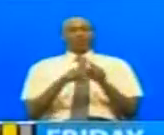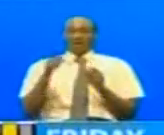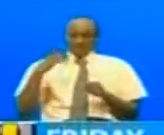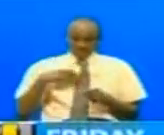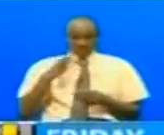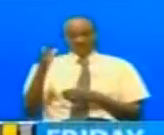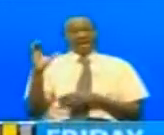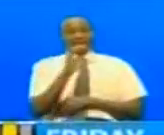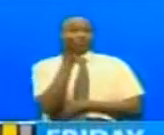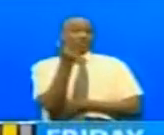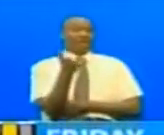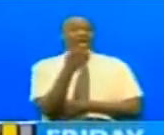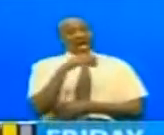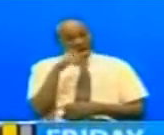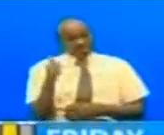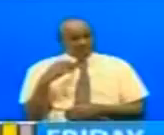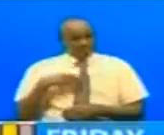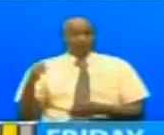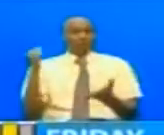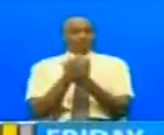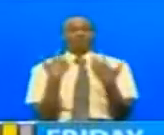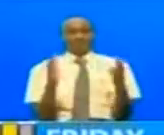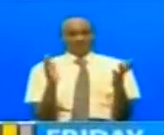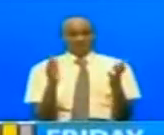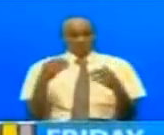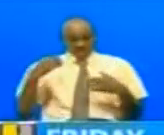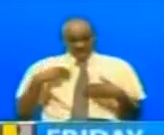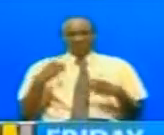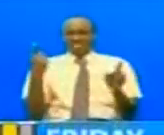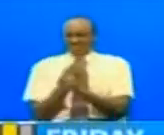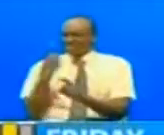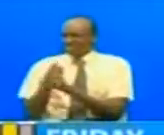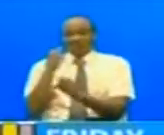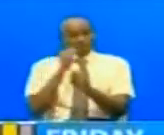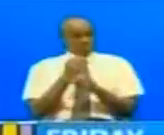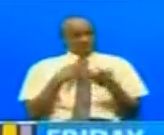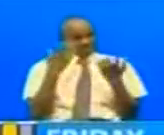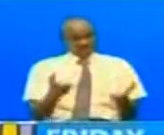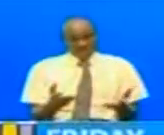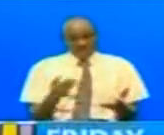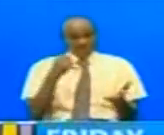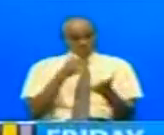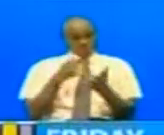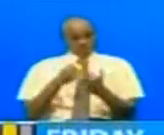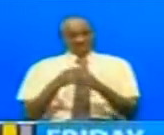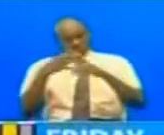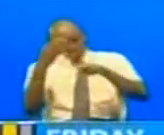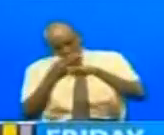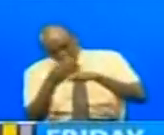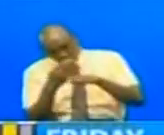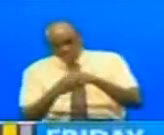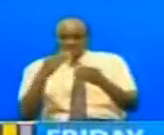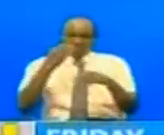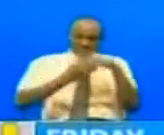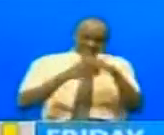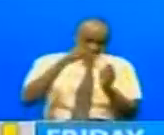casual laborers, while others have been employed. There's a myriad of tasks here, including engraving and grooming the graves.